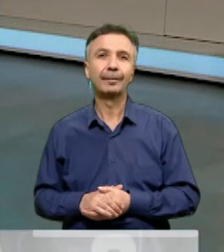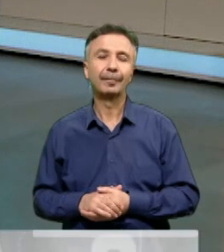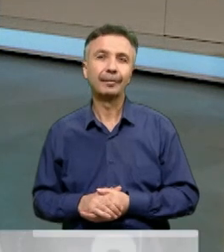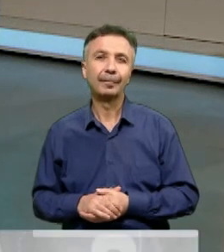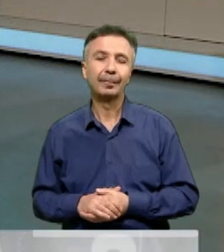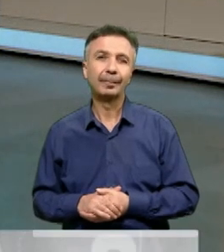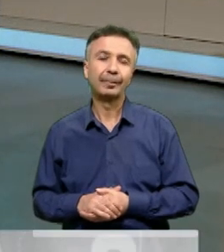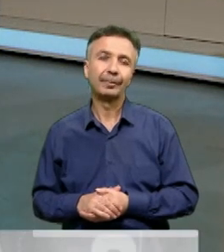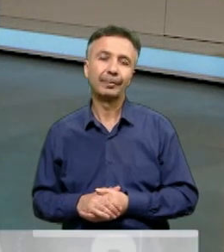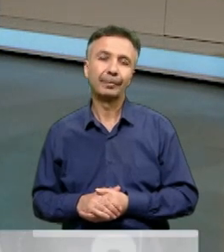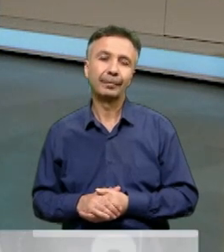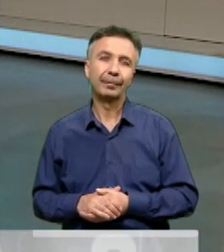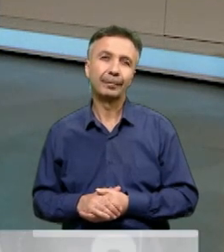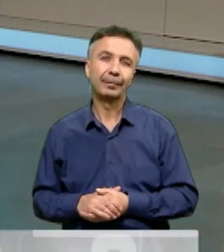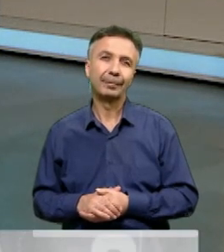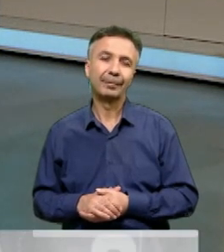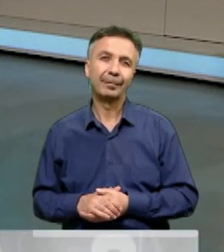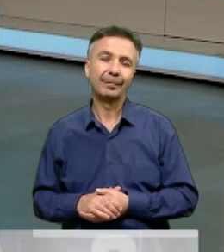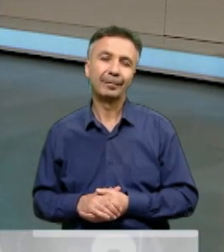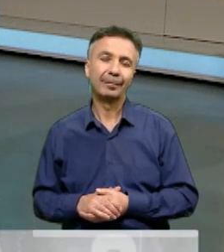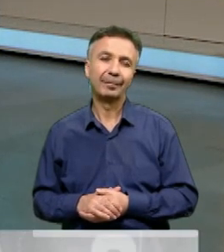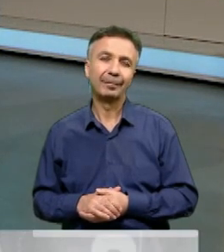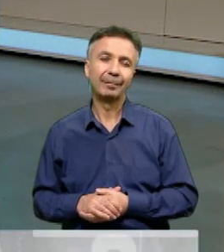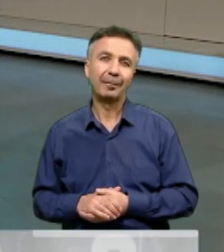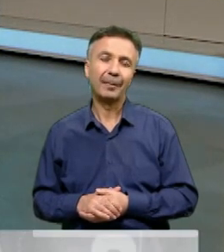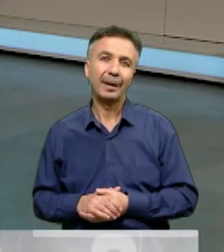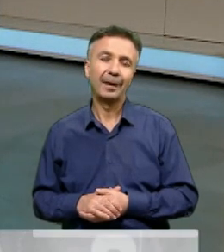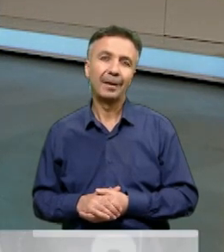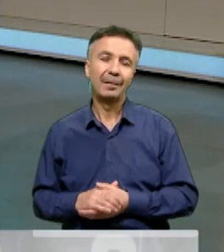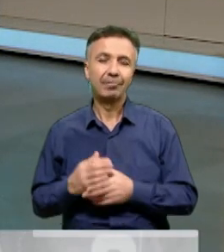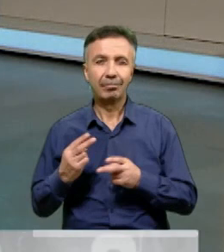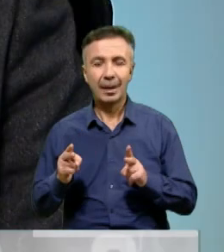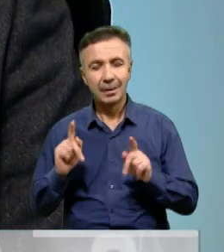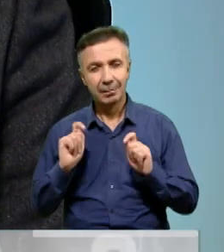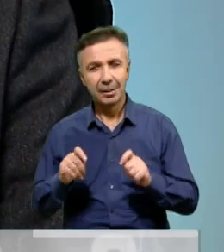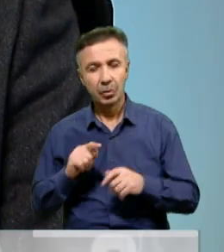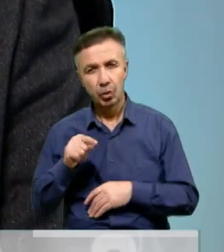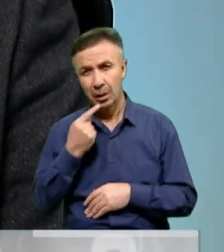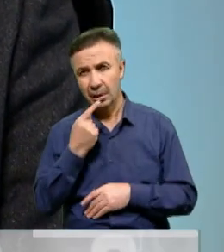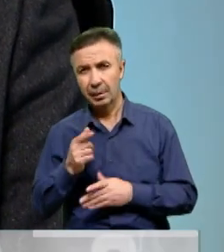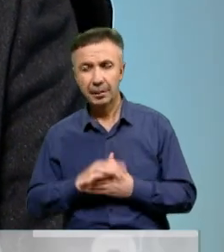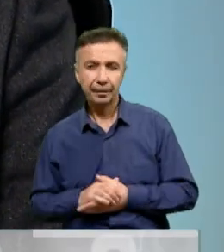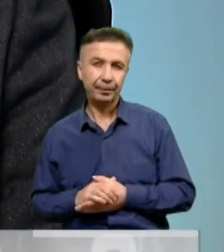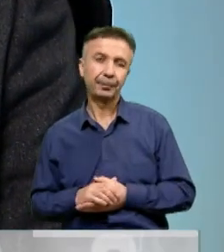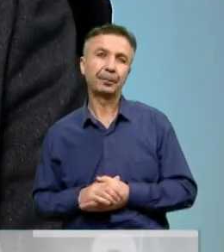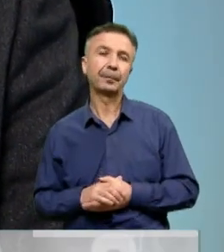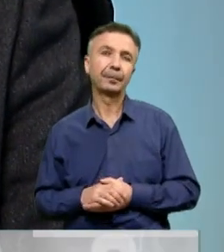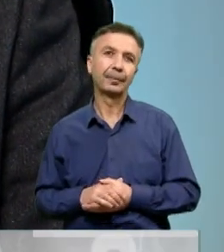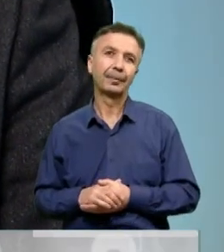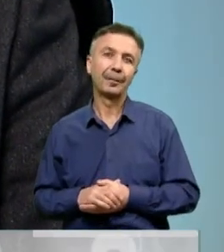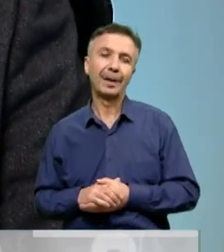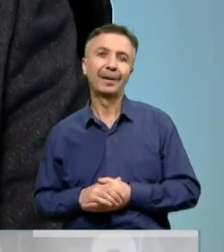olur. Rabbim hepsinin tuttuğunu altın eylesin. Amin. Geleceğini, bahtını açık eylesin. Şunu da söyleyelim, öyle bu